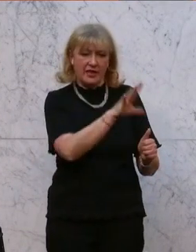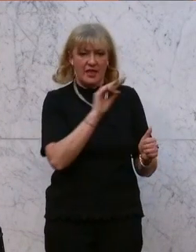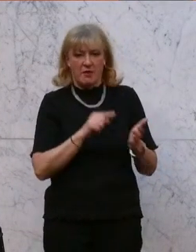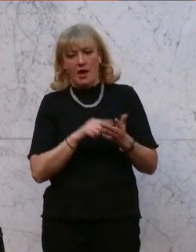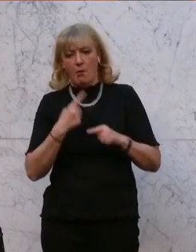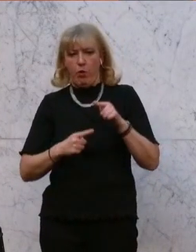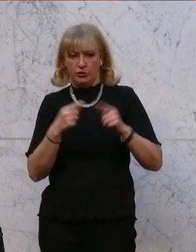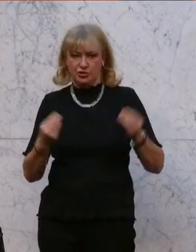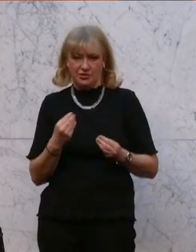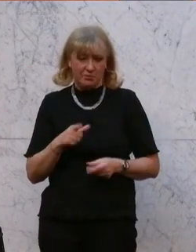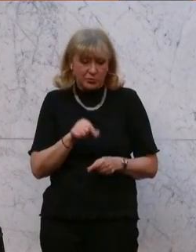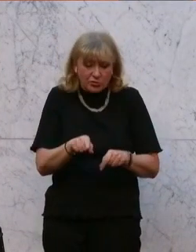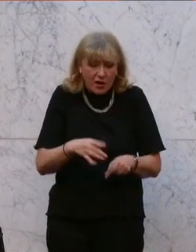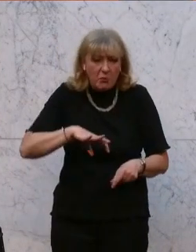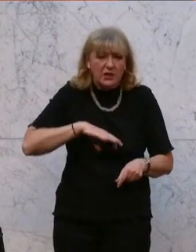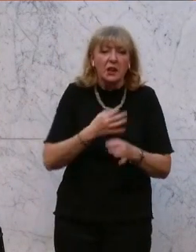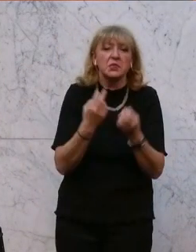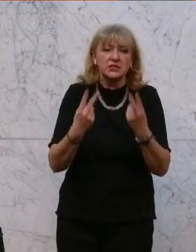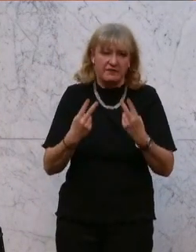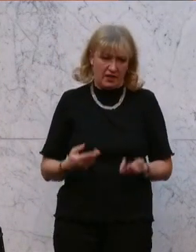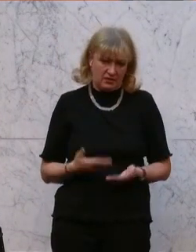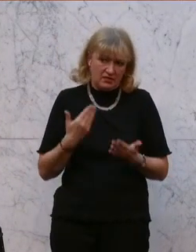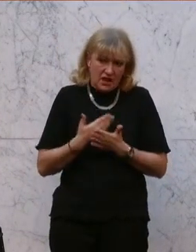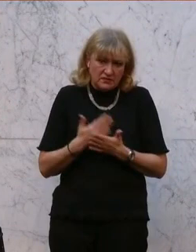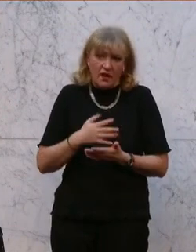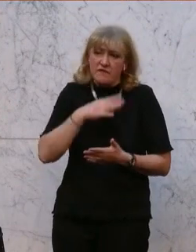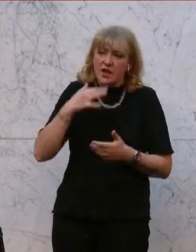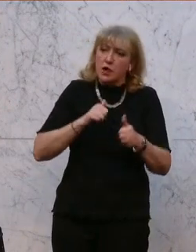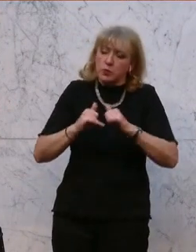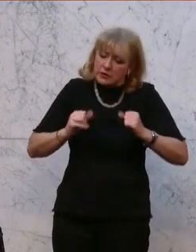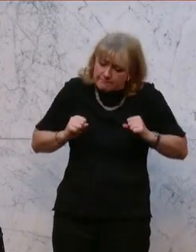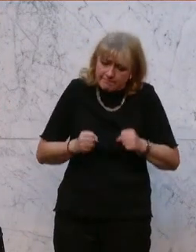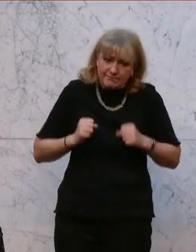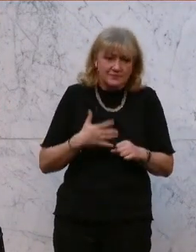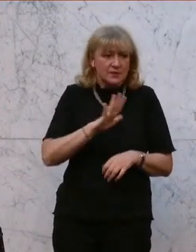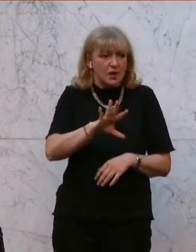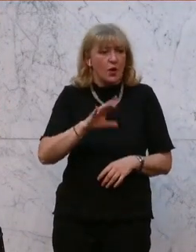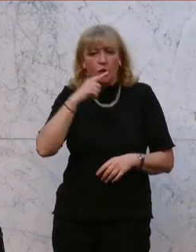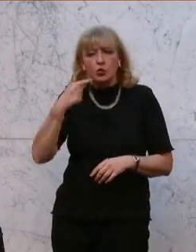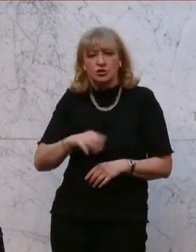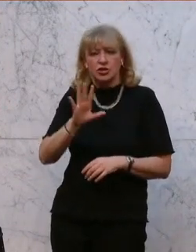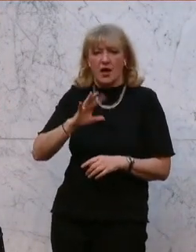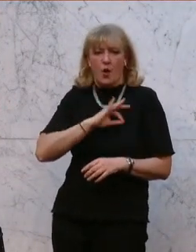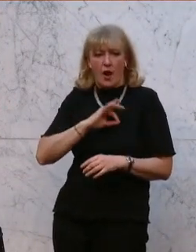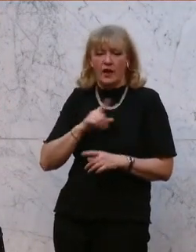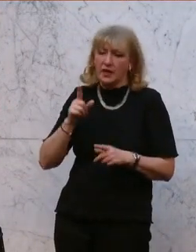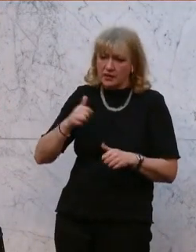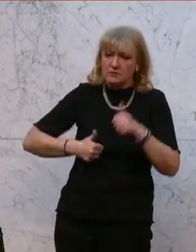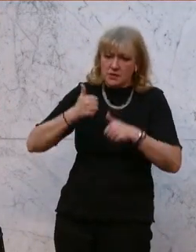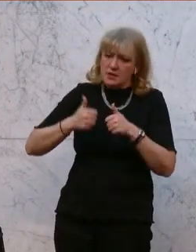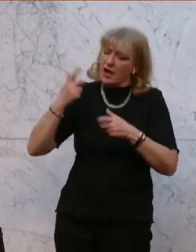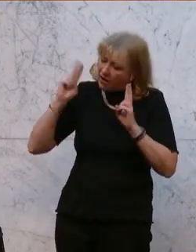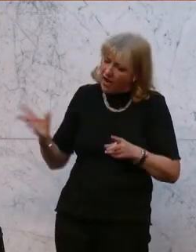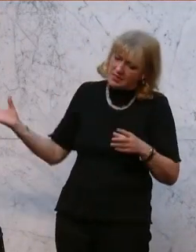nichts. Und genau deswegen setzen sich auch vor allem so viele Athleten dafür ein, dass ihre Kollegen, ihre russischen Kollegen an diesen Wettbewerben